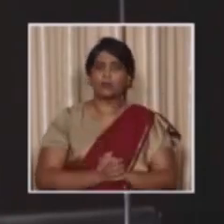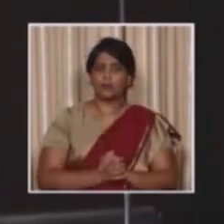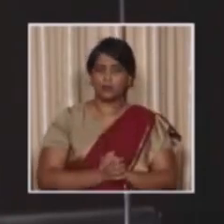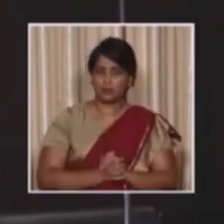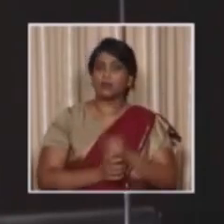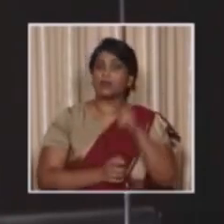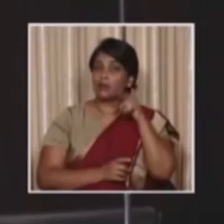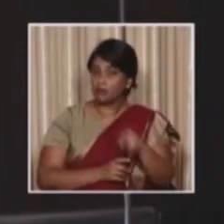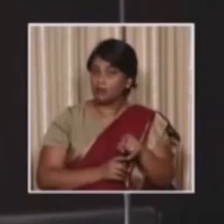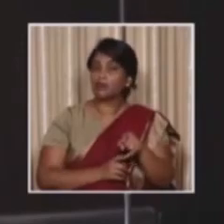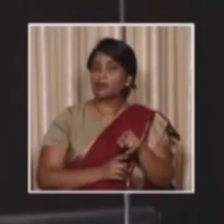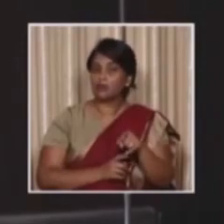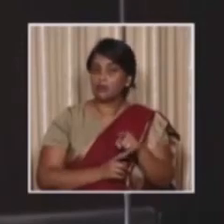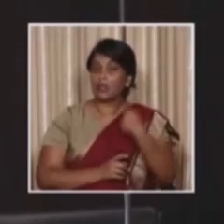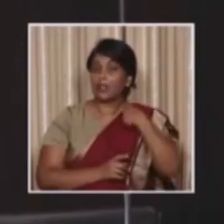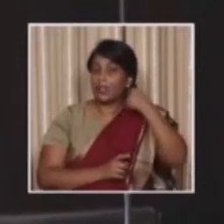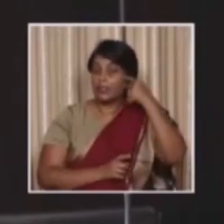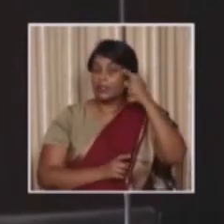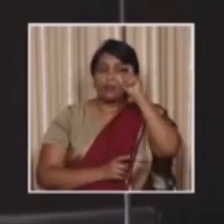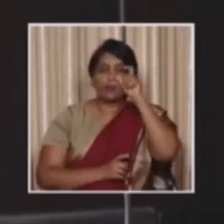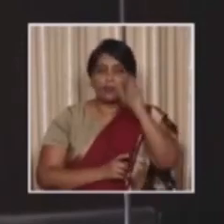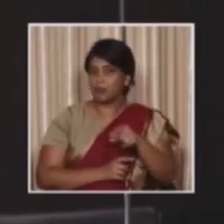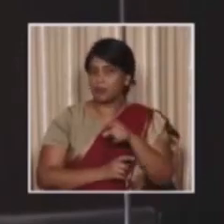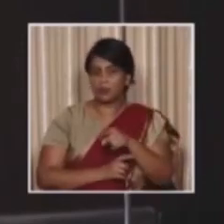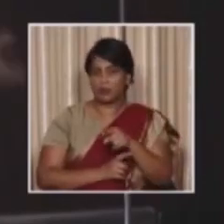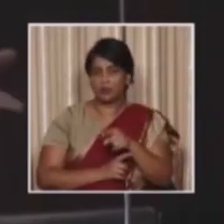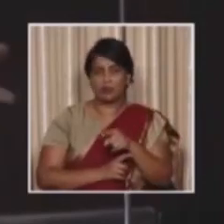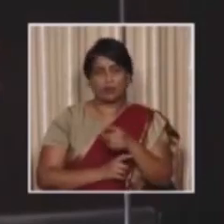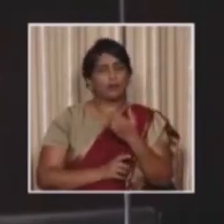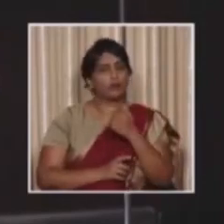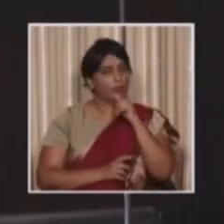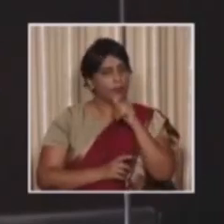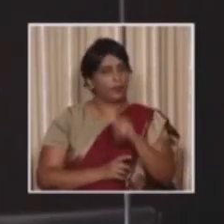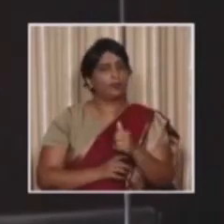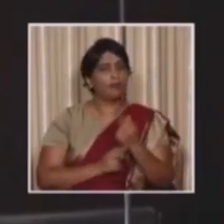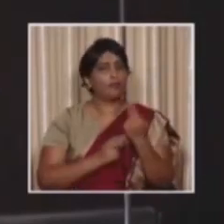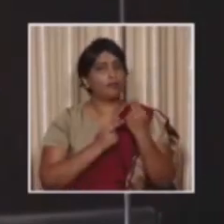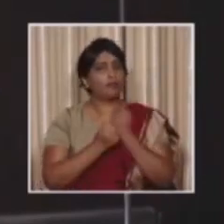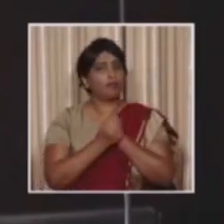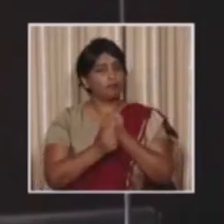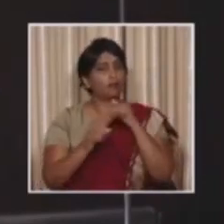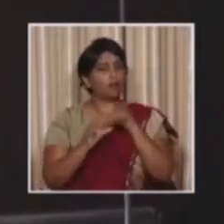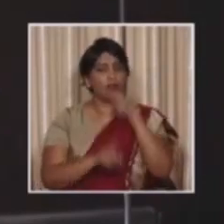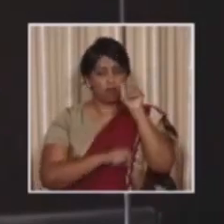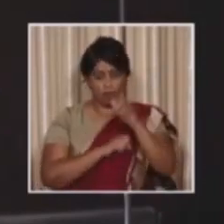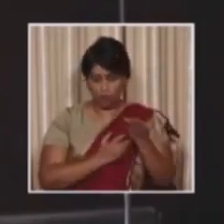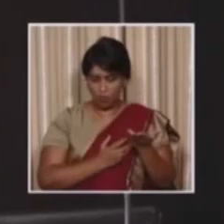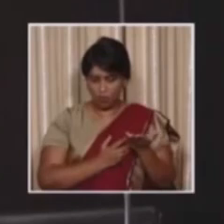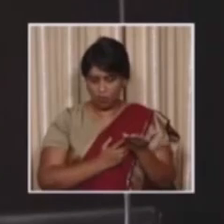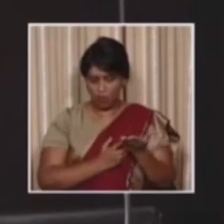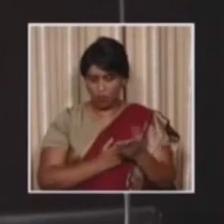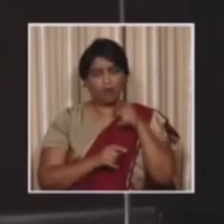எத்தனை மக்கள் சரணடைந்தார்கள், இன்னைக்கு சரணடைந்தவன் துவக்கோடு சரணடைந்தானா, அவனுக்கு என்ன நடந்தது அதை சொல்லுங்கள். தயவுசெய்து